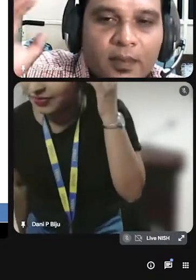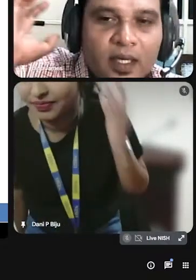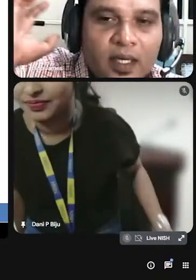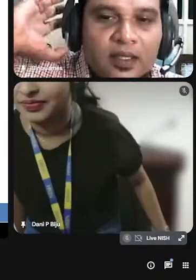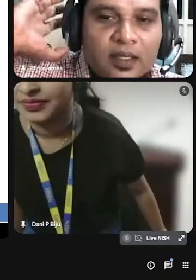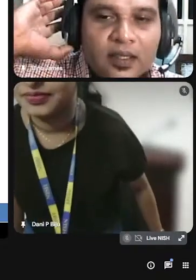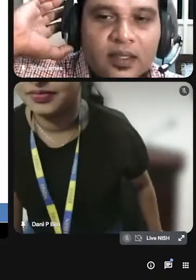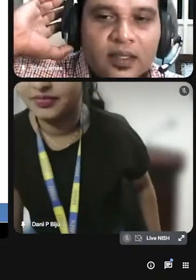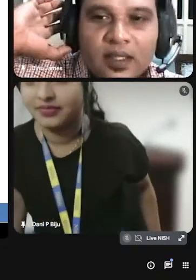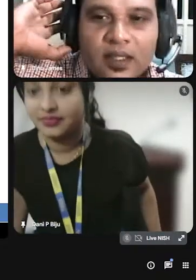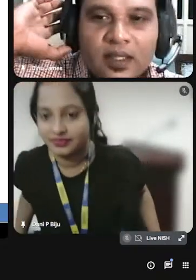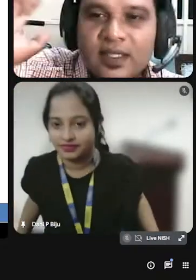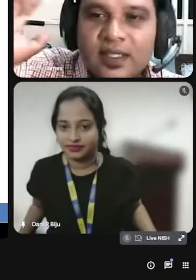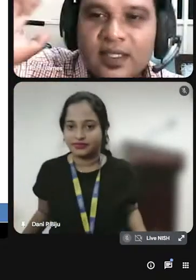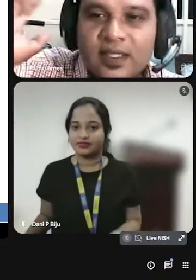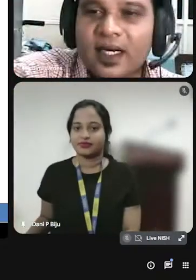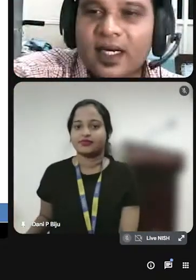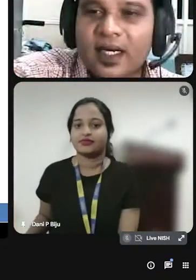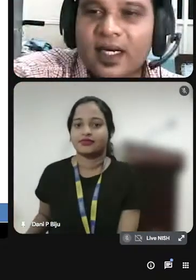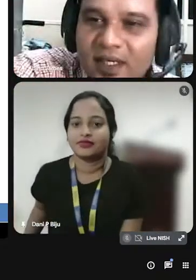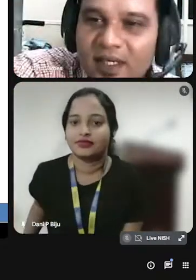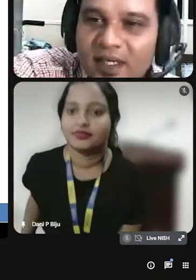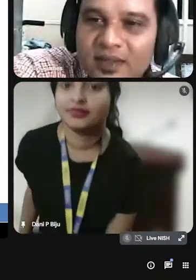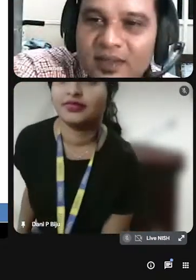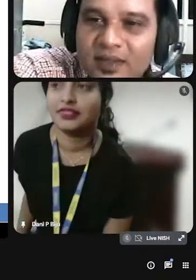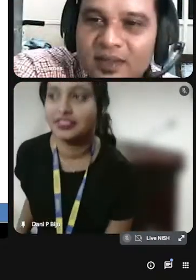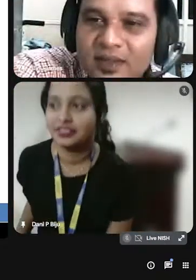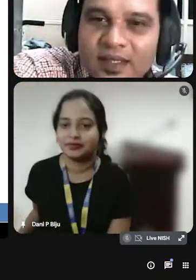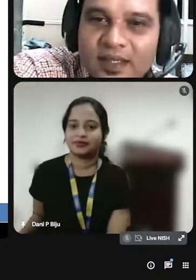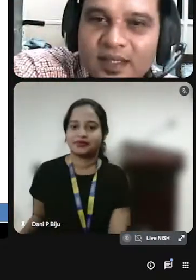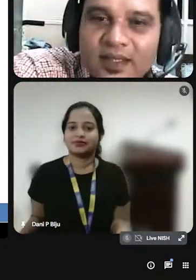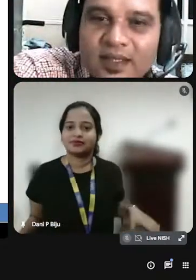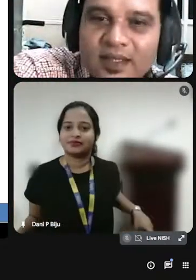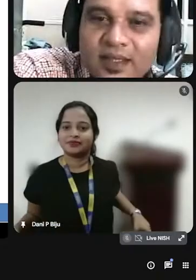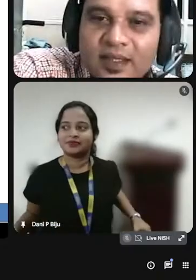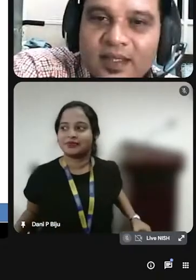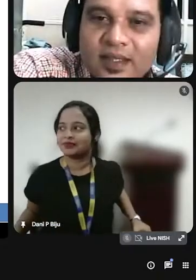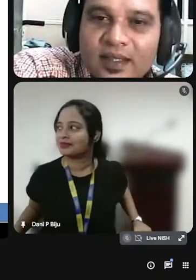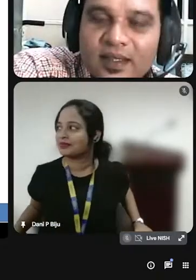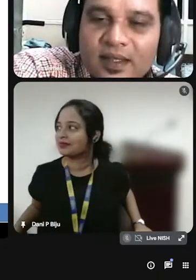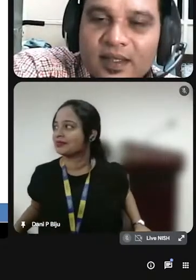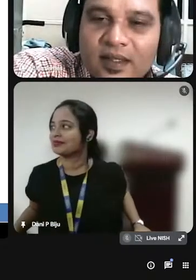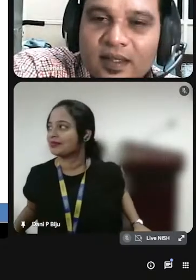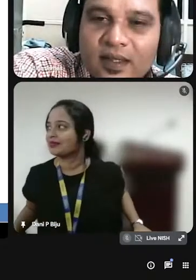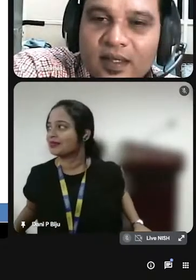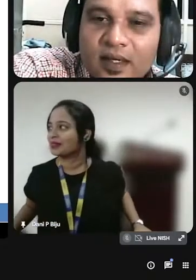ടെക്നിക്കൽ ടീമാണ് അത് ആൻസർ പറയേണ്ടത്, അതുകൊണ്ടാണ് ഞാനത് പറയാത്തത്.